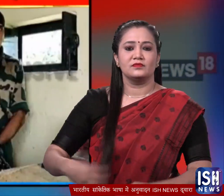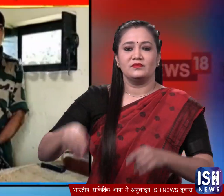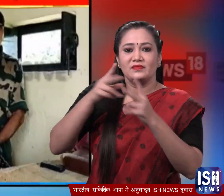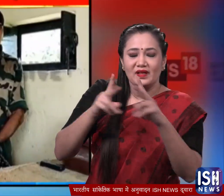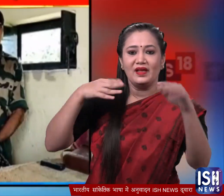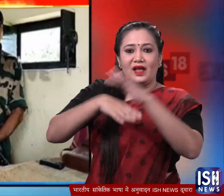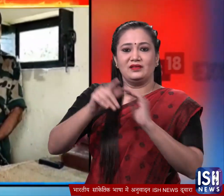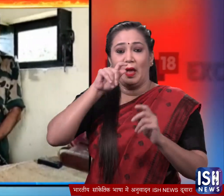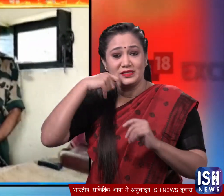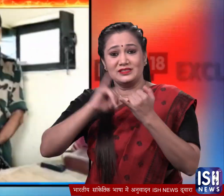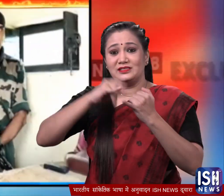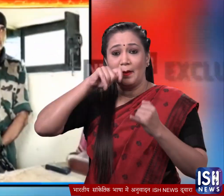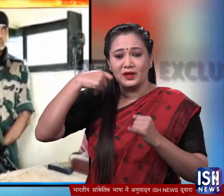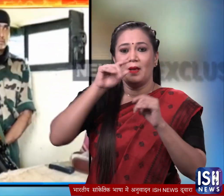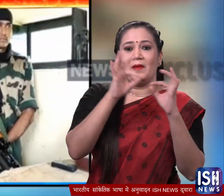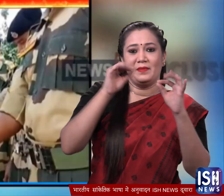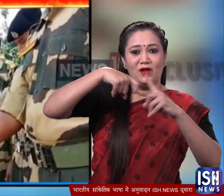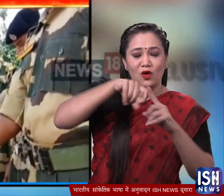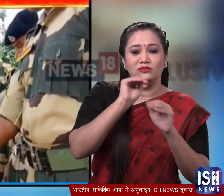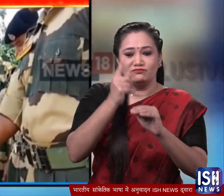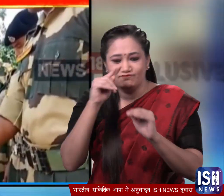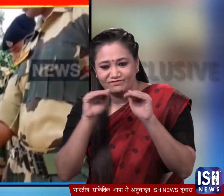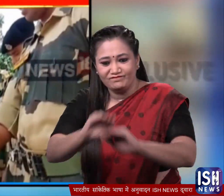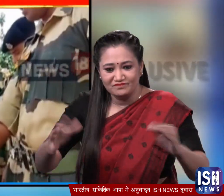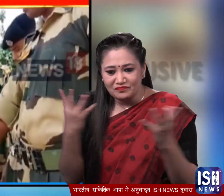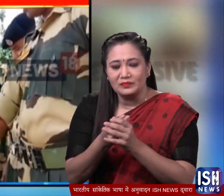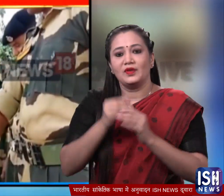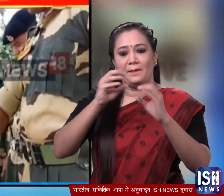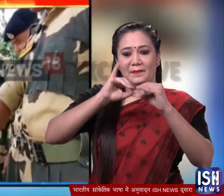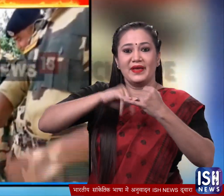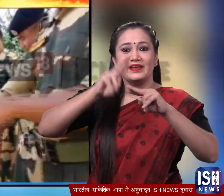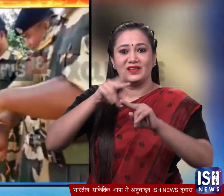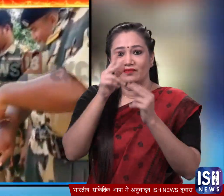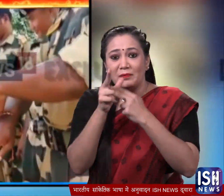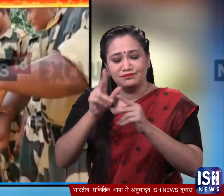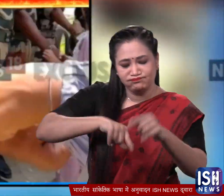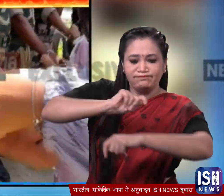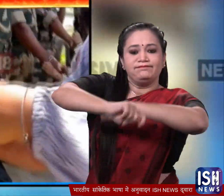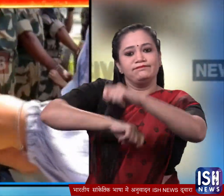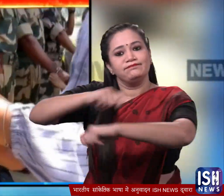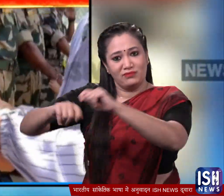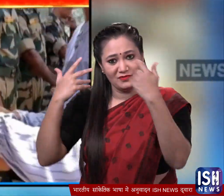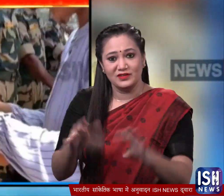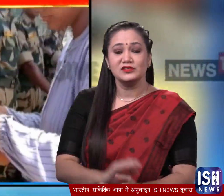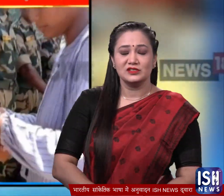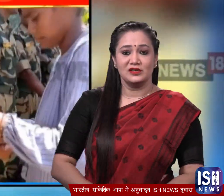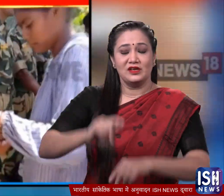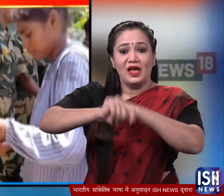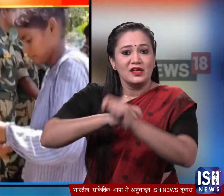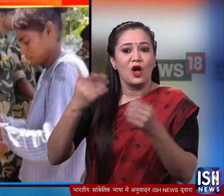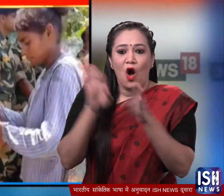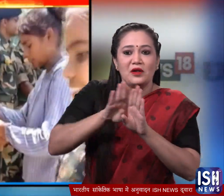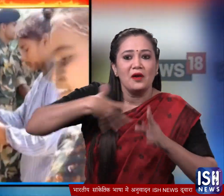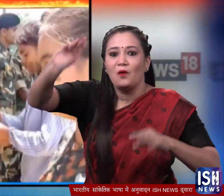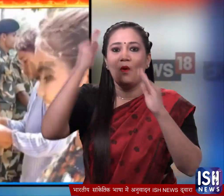अरनिया के त्रेवा की सरपंच बलबीर कौर के साथ गांव की छोटी बच्चियां BSF के जवानों को राखी बांधती नजर आईं। बताया गया कि जिन जवानों को राखी